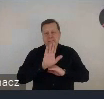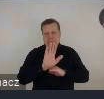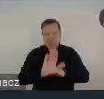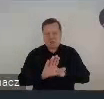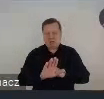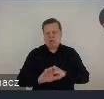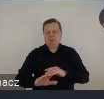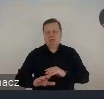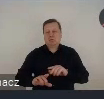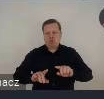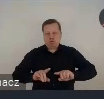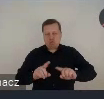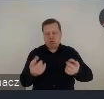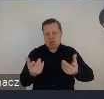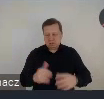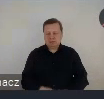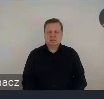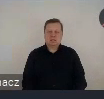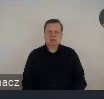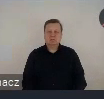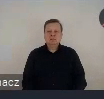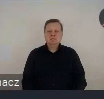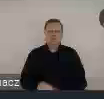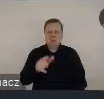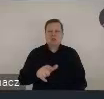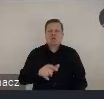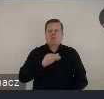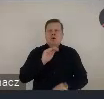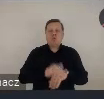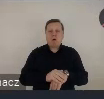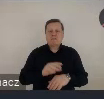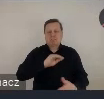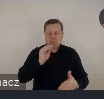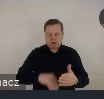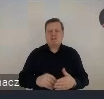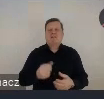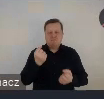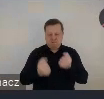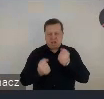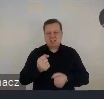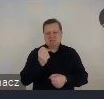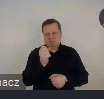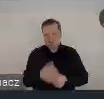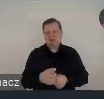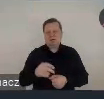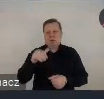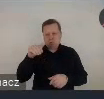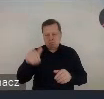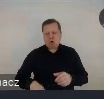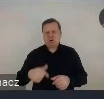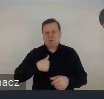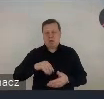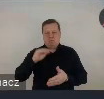reprezentowania organizacji i tak, ich podpisy na umowie są ważne, i tak my też możemy podpisać umowę i tak